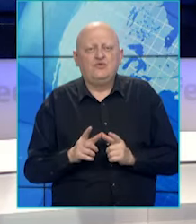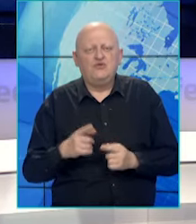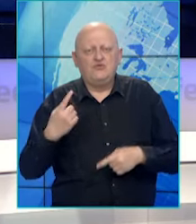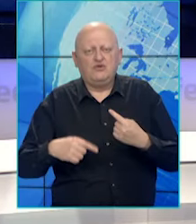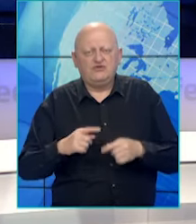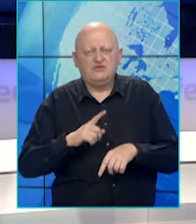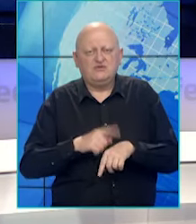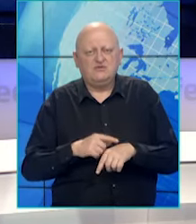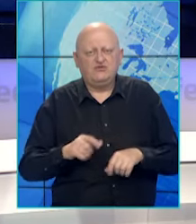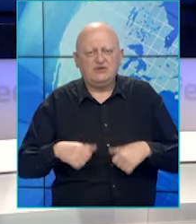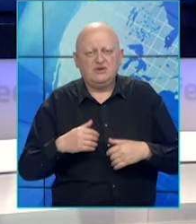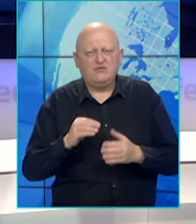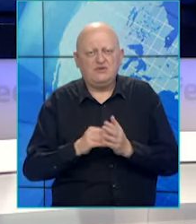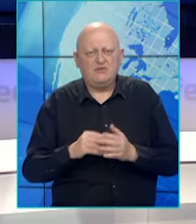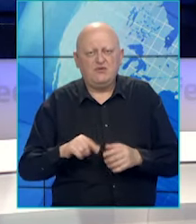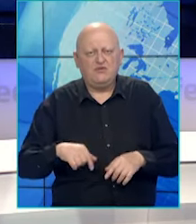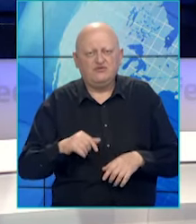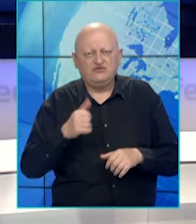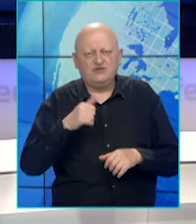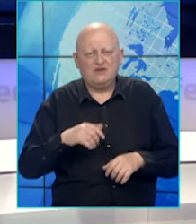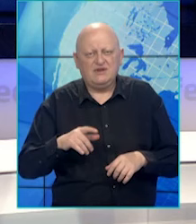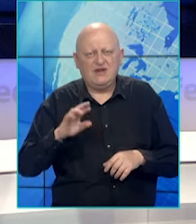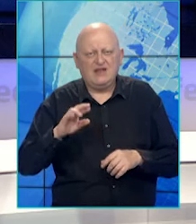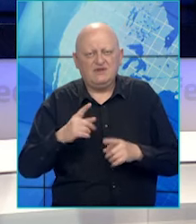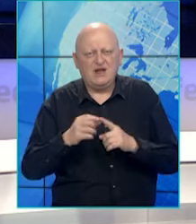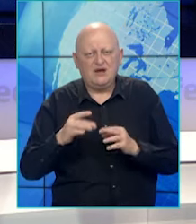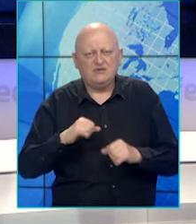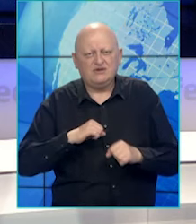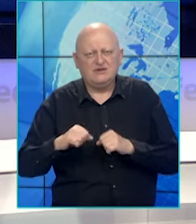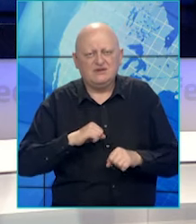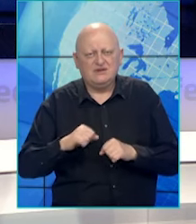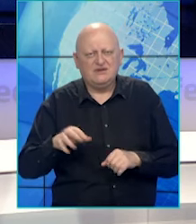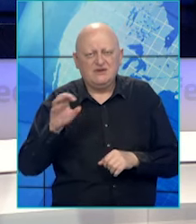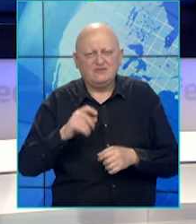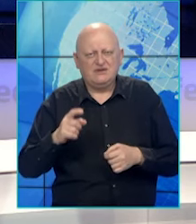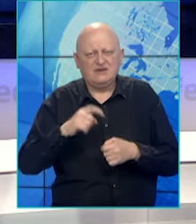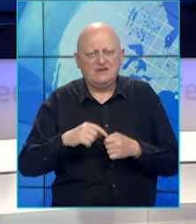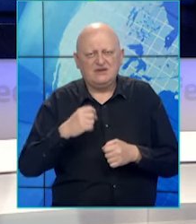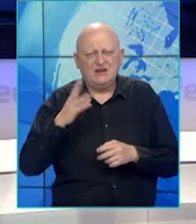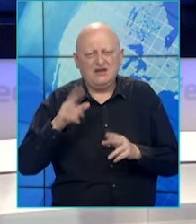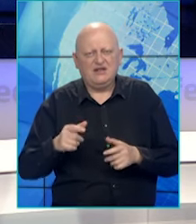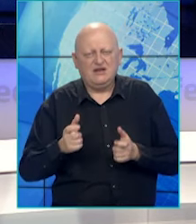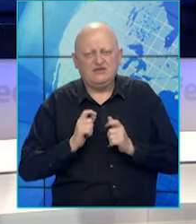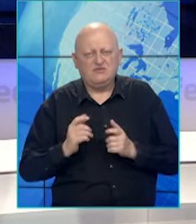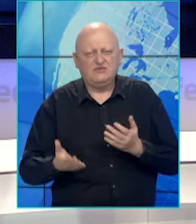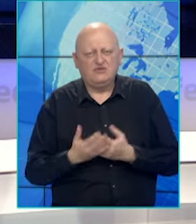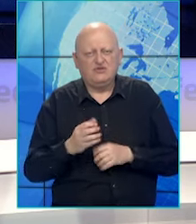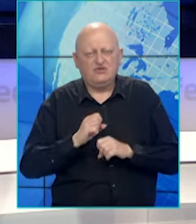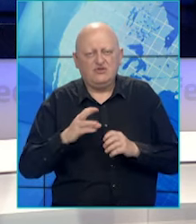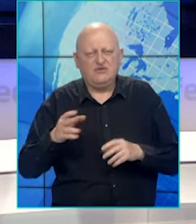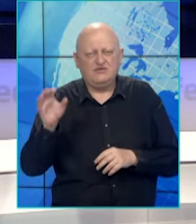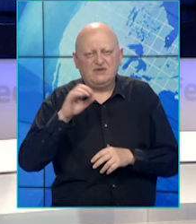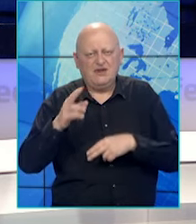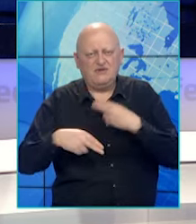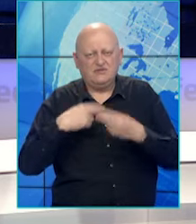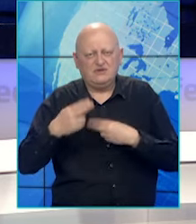U političkim minutama jutarnjeg programa ovog četvrtka Elvira Habota, direktorica Direkcije za evropske integracije. Kada možemo očekivati